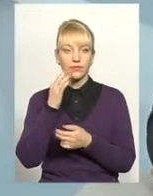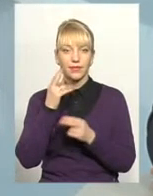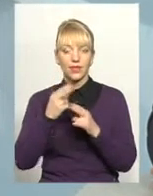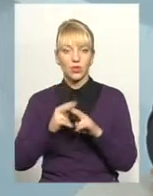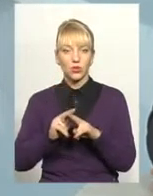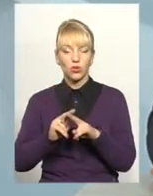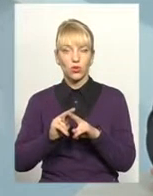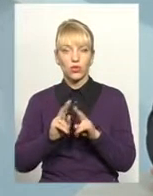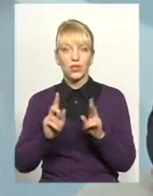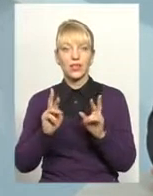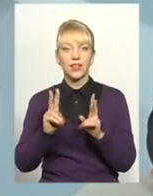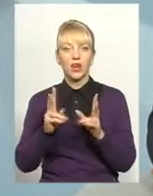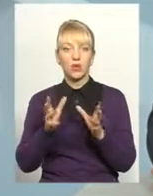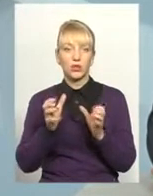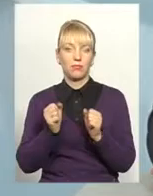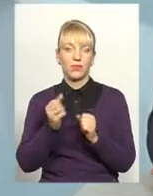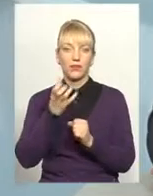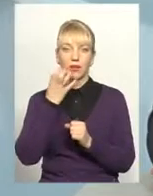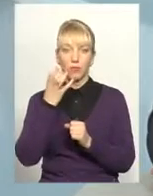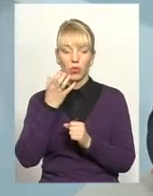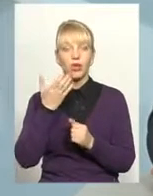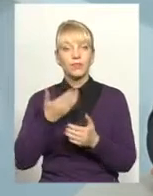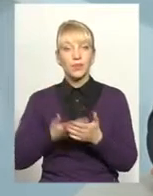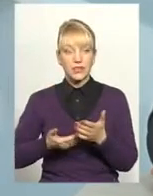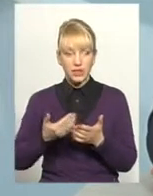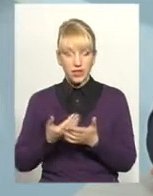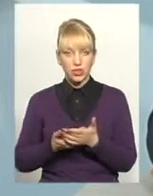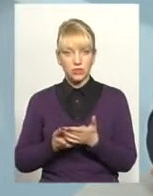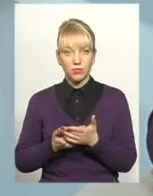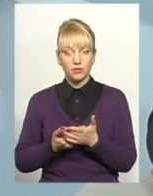технологій, як отримувати тепло. От, скажімо,